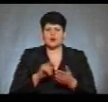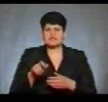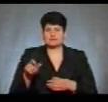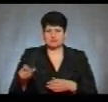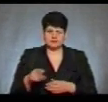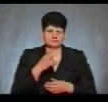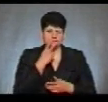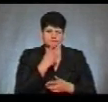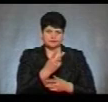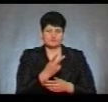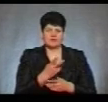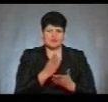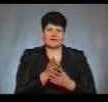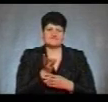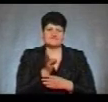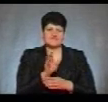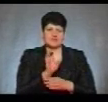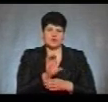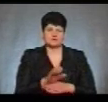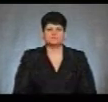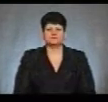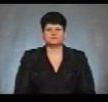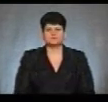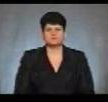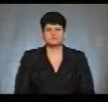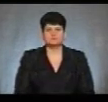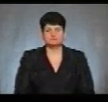зараз переглянути її відеоматеріал.